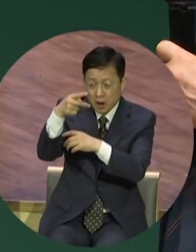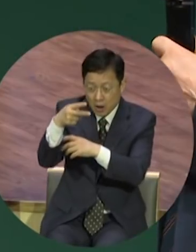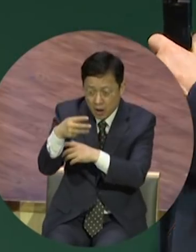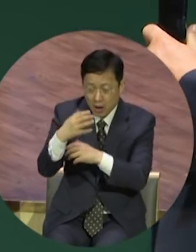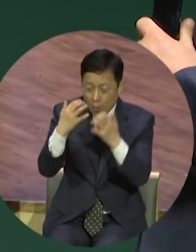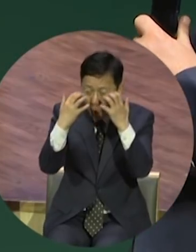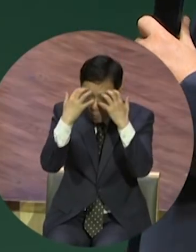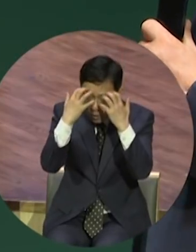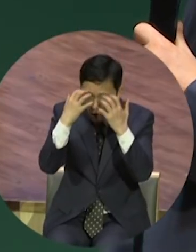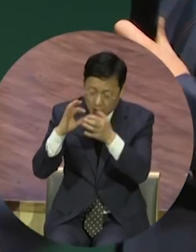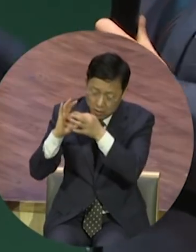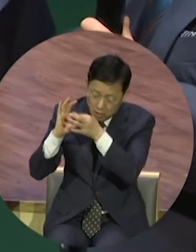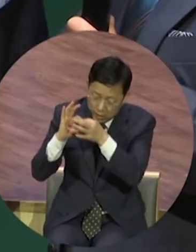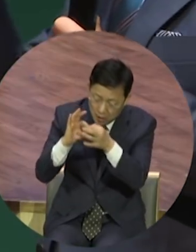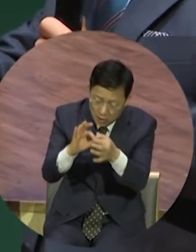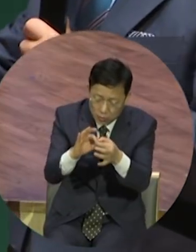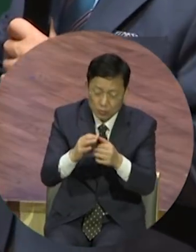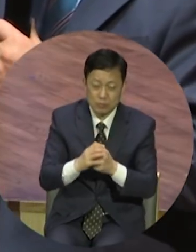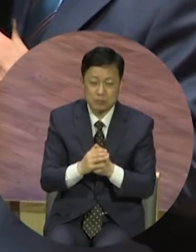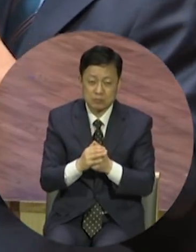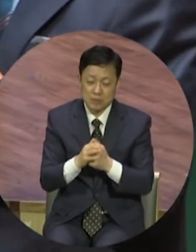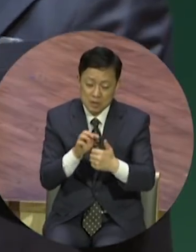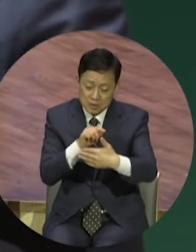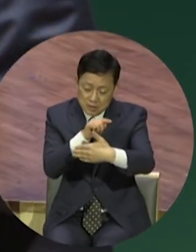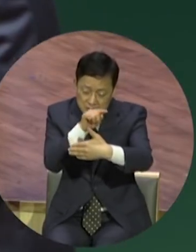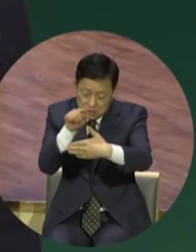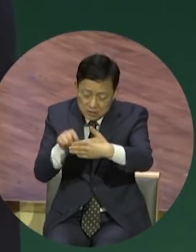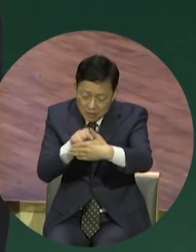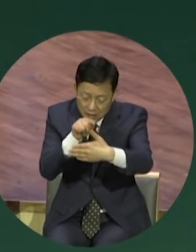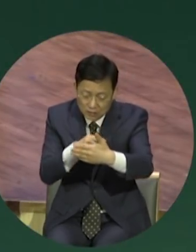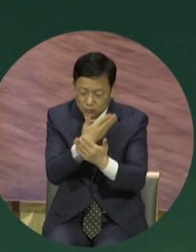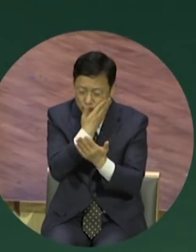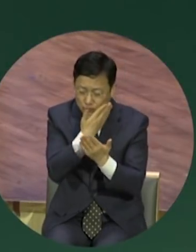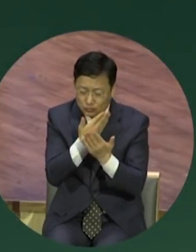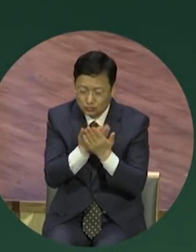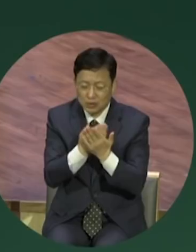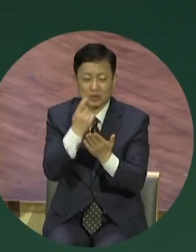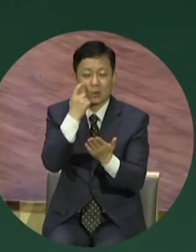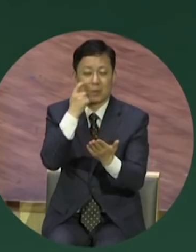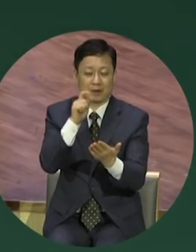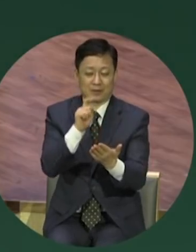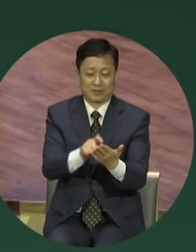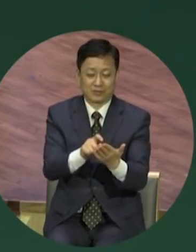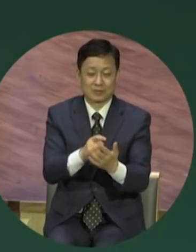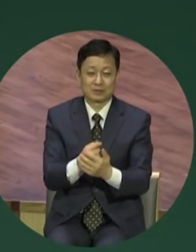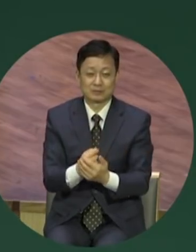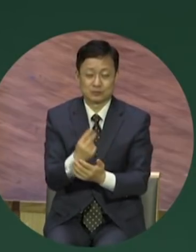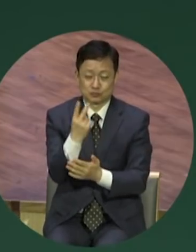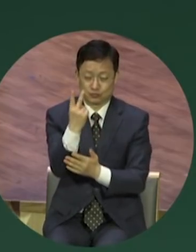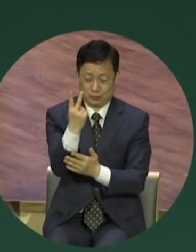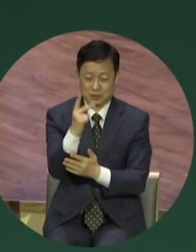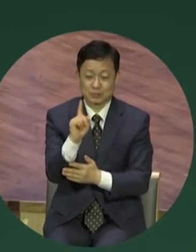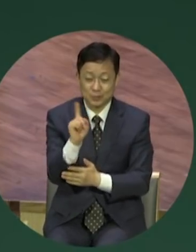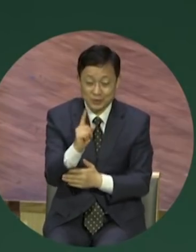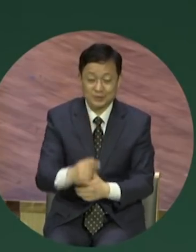was the actual fact. 여기서 우리는 중요한 걸 두 가지를 봐야 돼요. But from here, we must see two very important things. 우리는